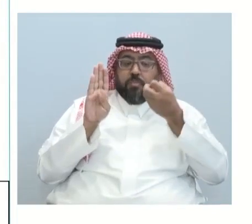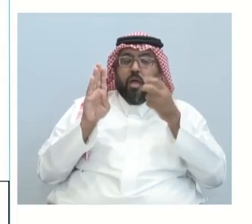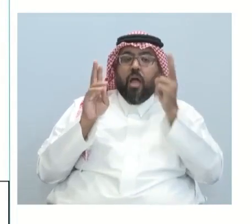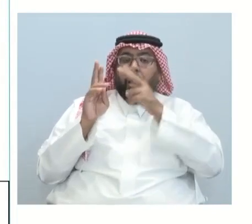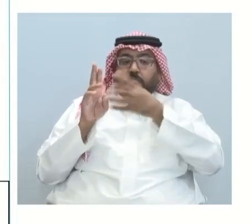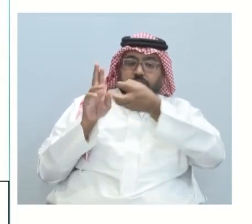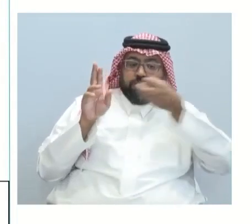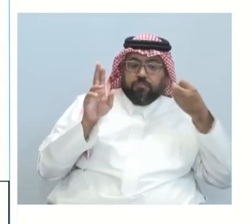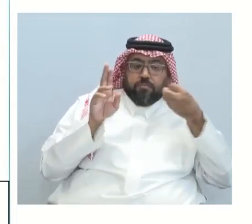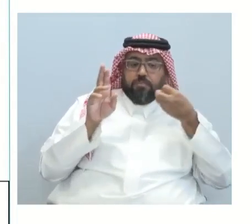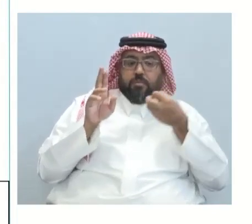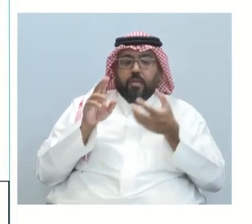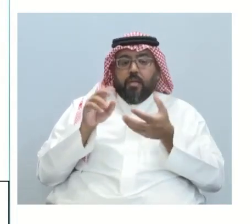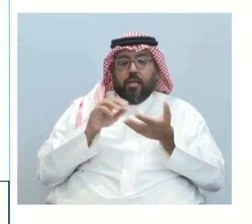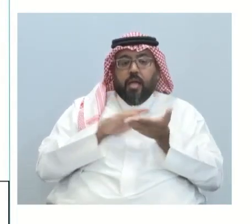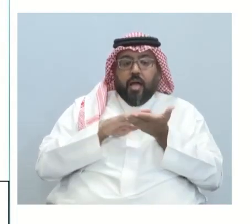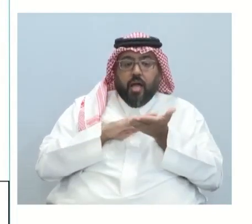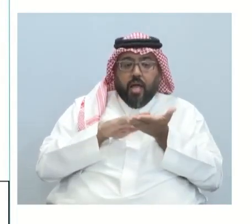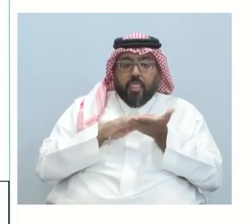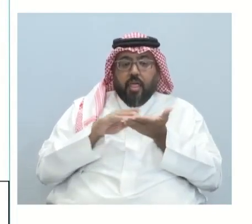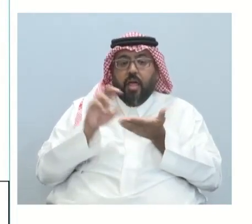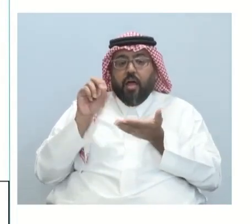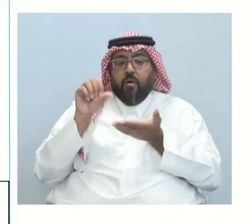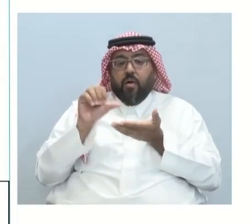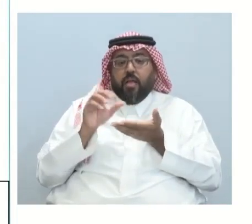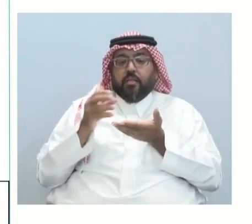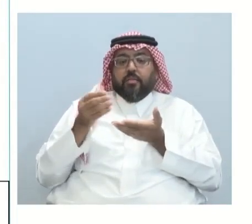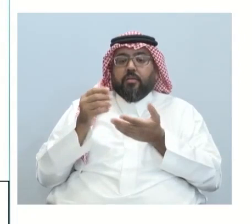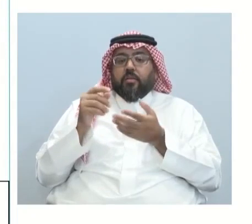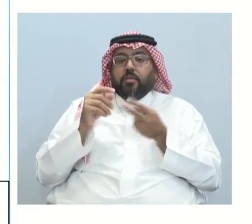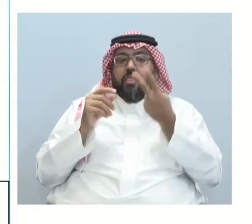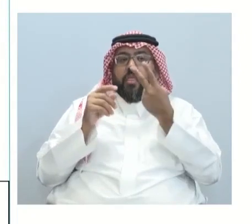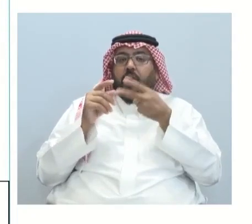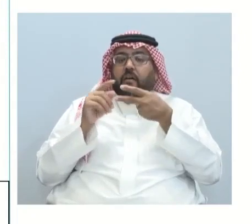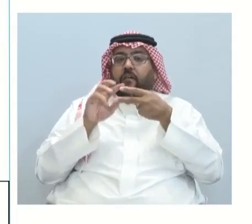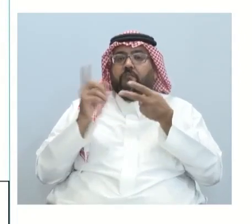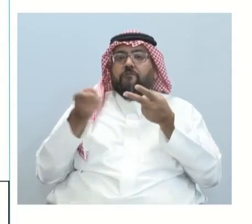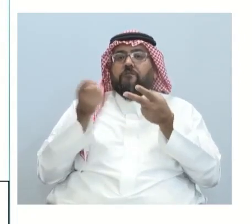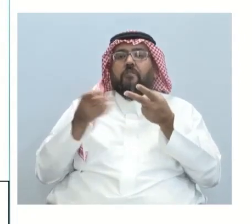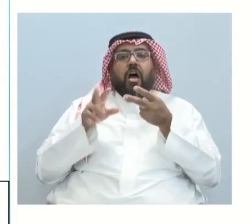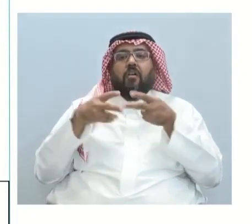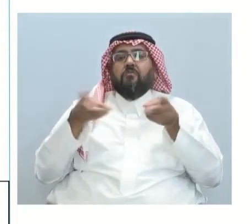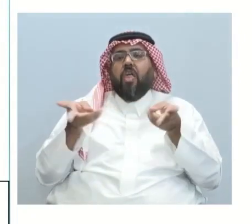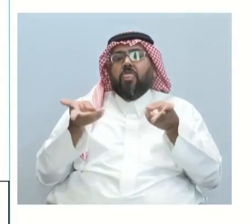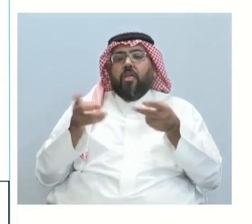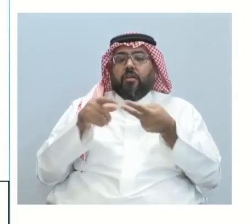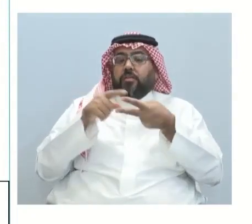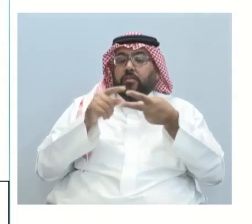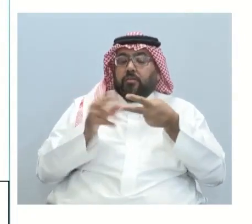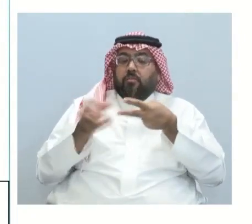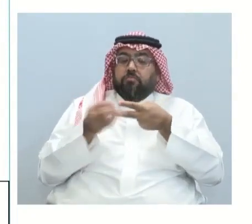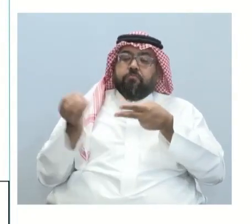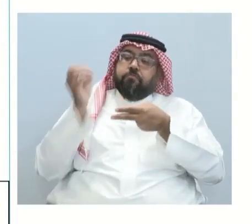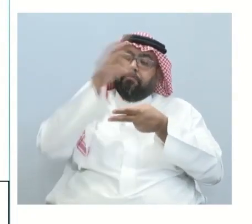بينما القاعده لويس لان لديه زوج حر وبالتالي لديه قابليه لمنح هذا